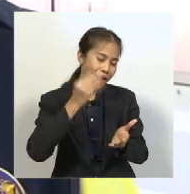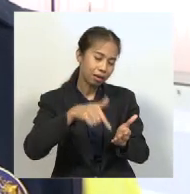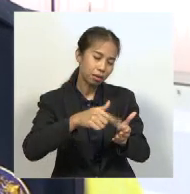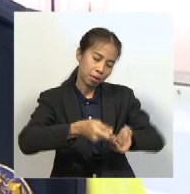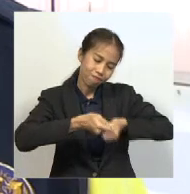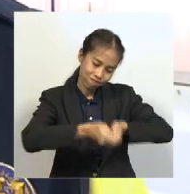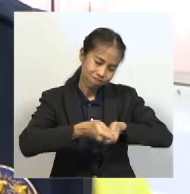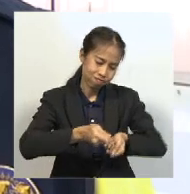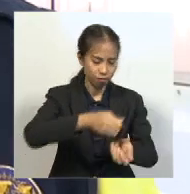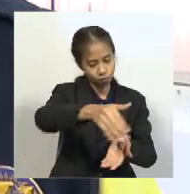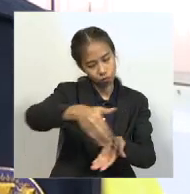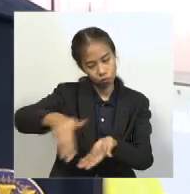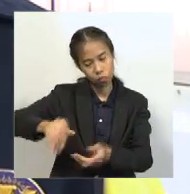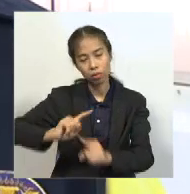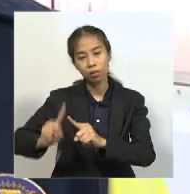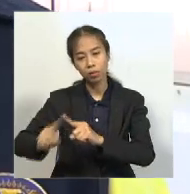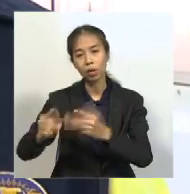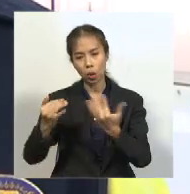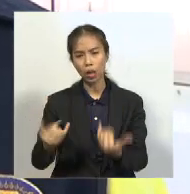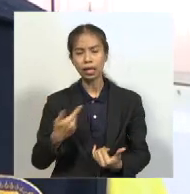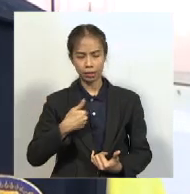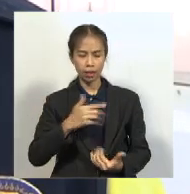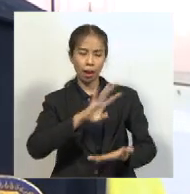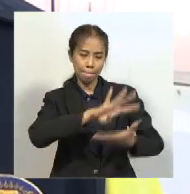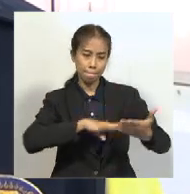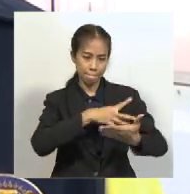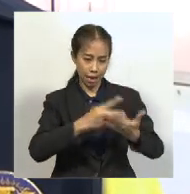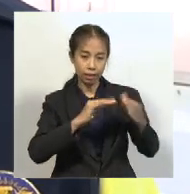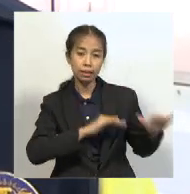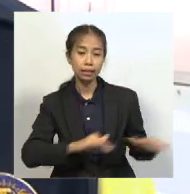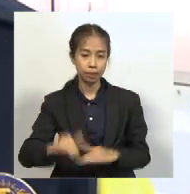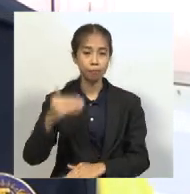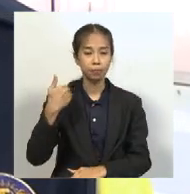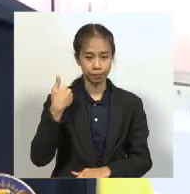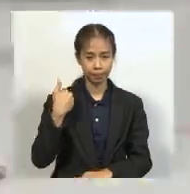ก็ส่วนนี้ก็จะมีการเตรียมแผนเอาไว้ในส่วนของจังหวัด